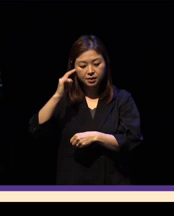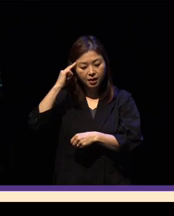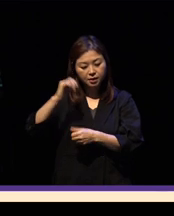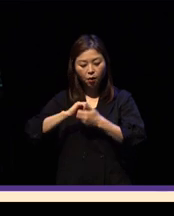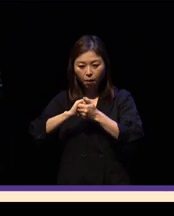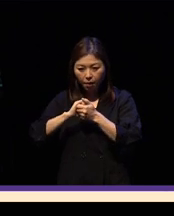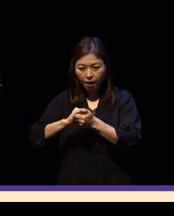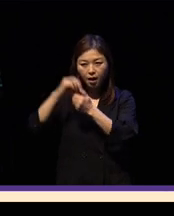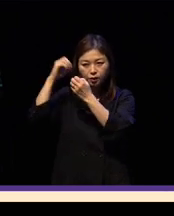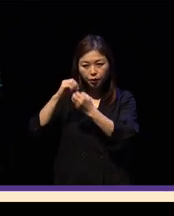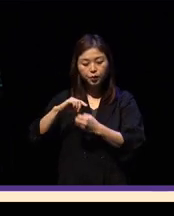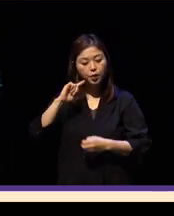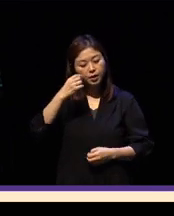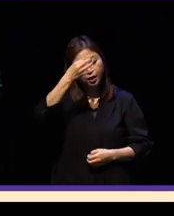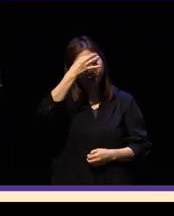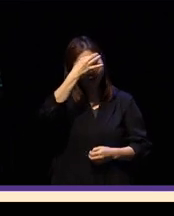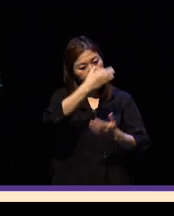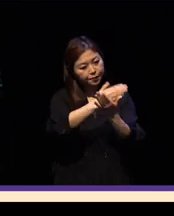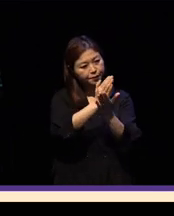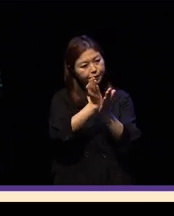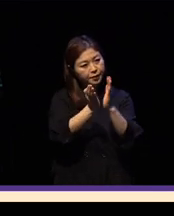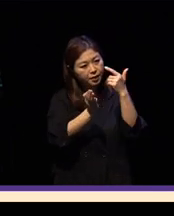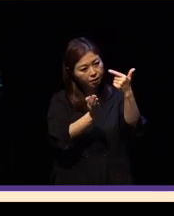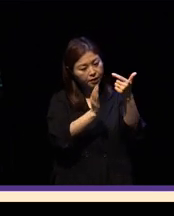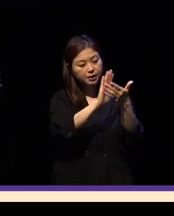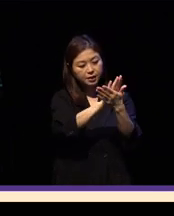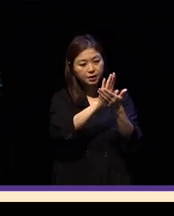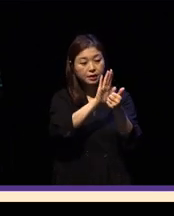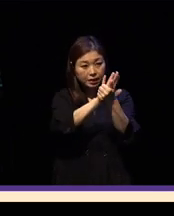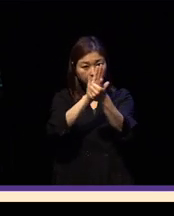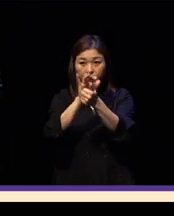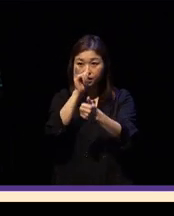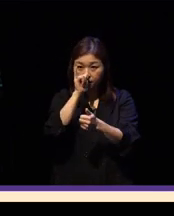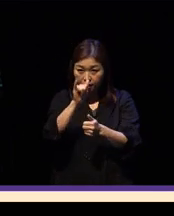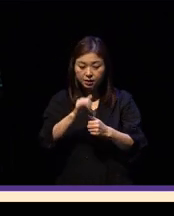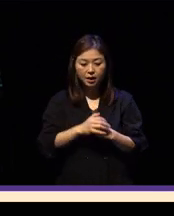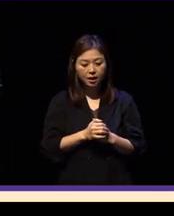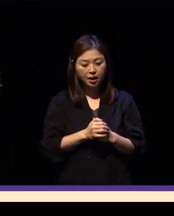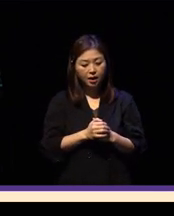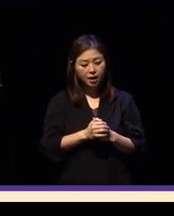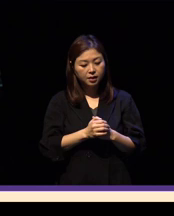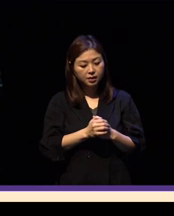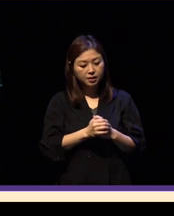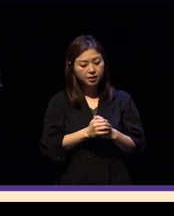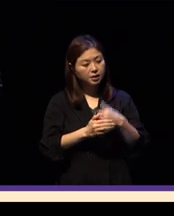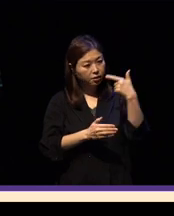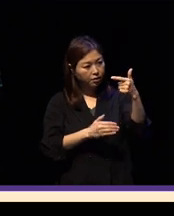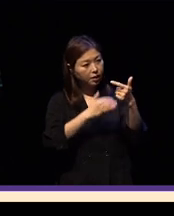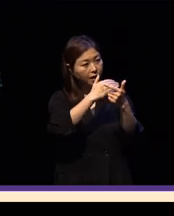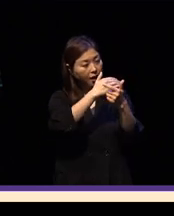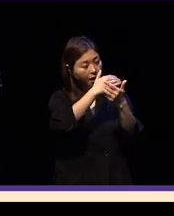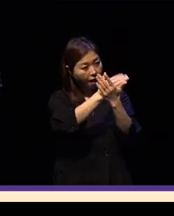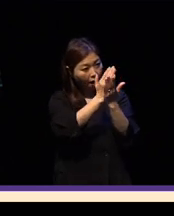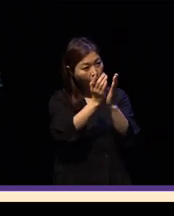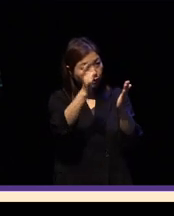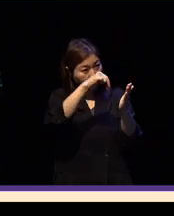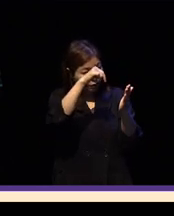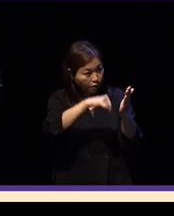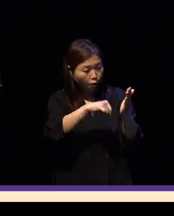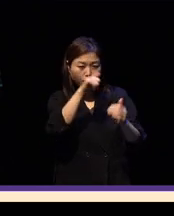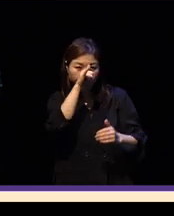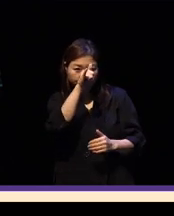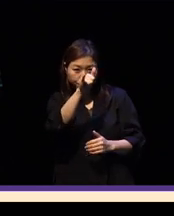사업의 목적들이 예술위원회에 있지만 본 사업은 우수한 신작을 발굴하는 사업이라고 말씀드리겠습니다.